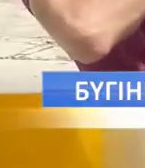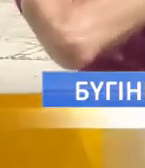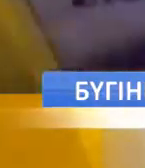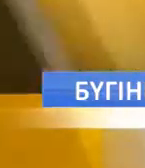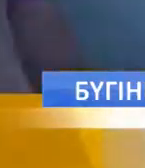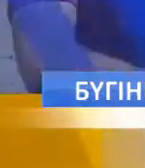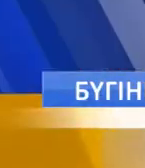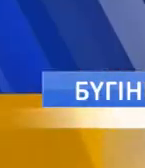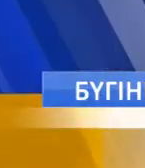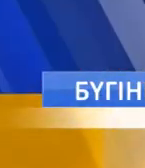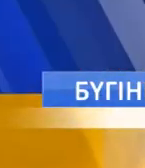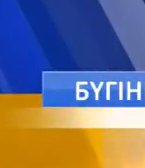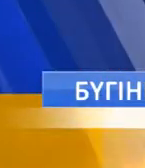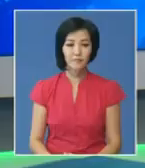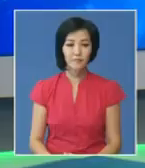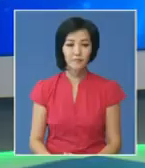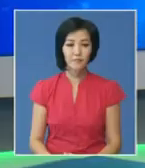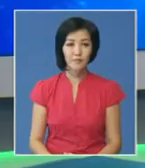күн өтті.